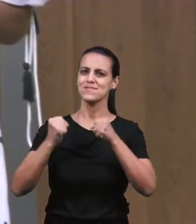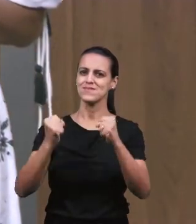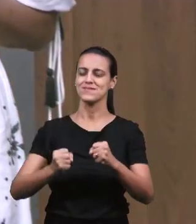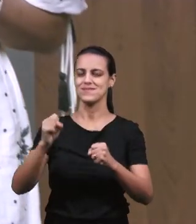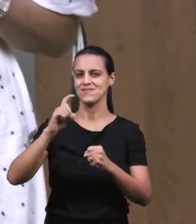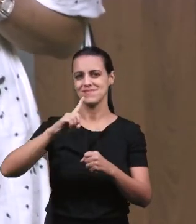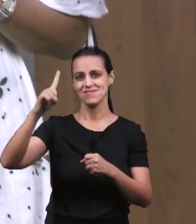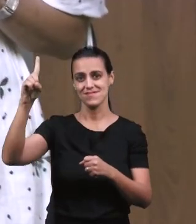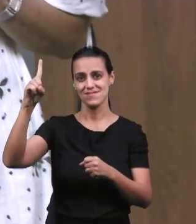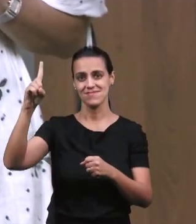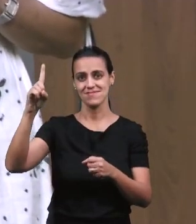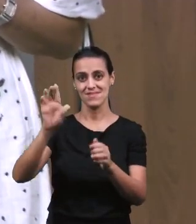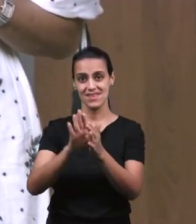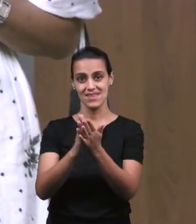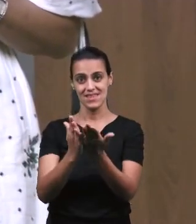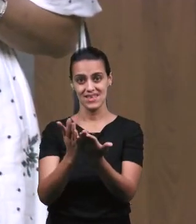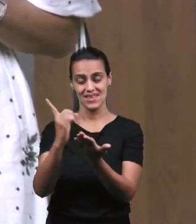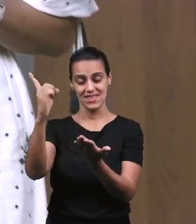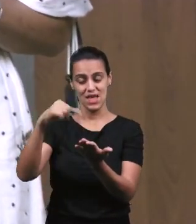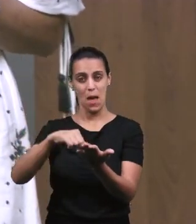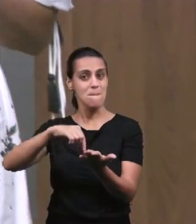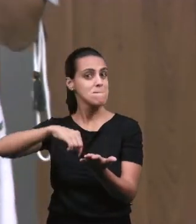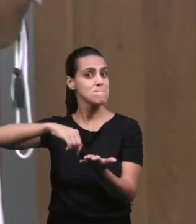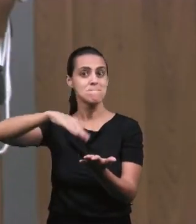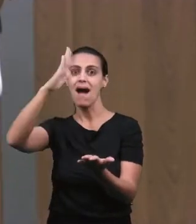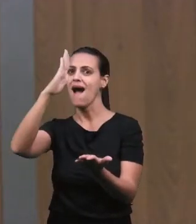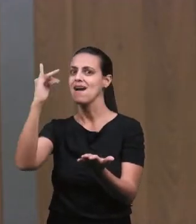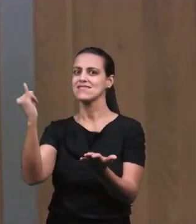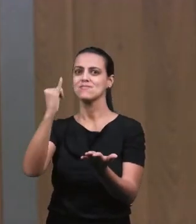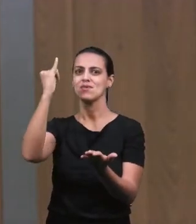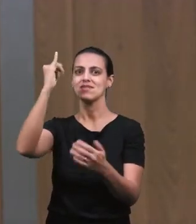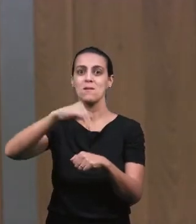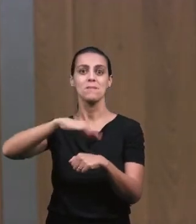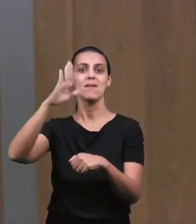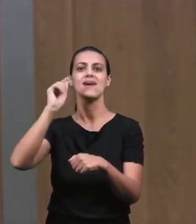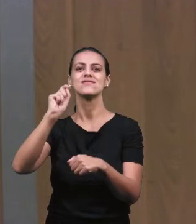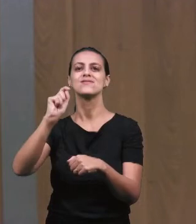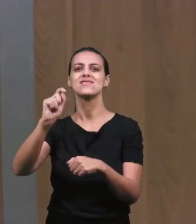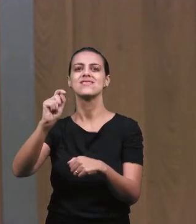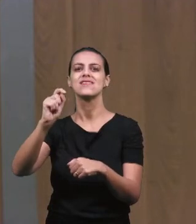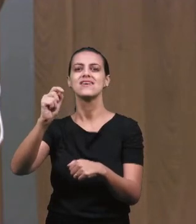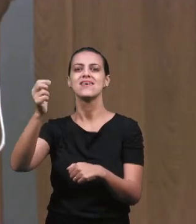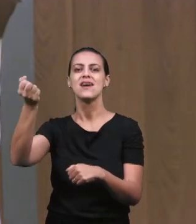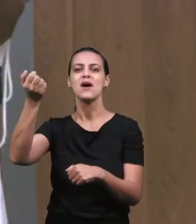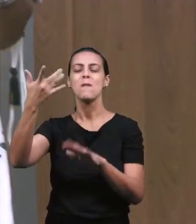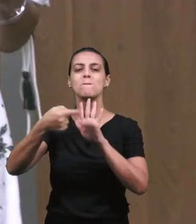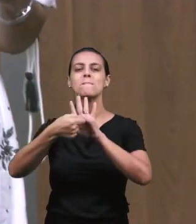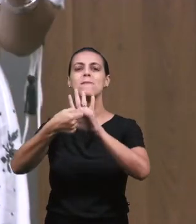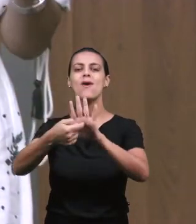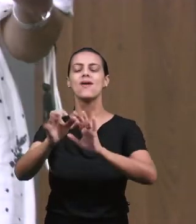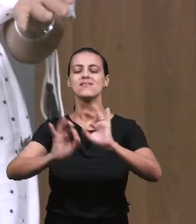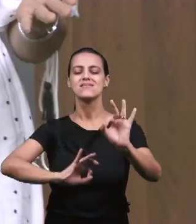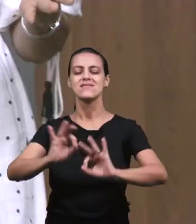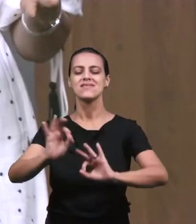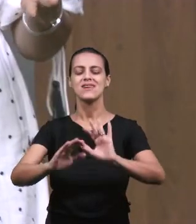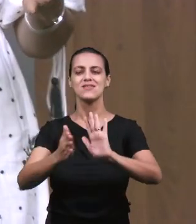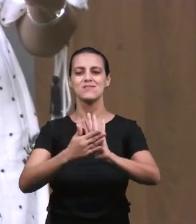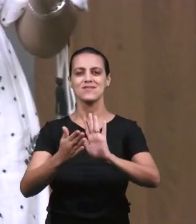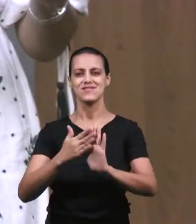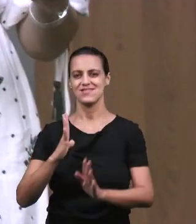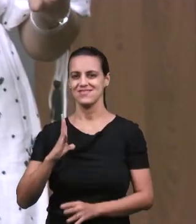que tout cela, ce qui est le plus important, c'est qu'elle révèle le projet de salut pour